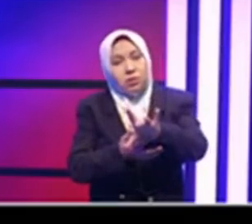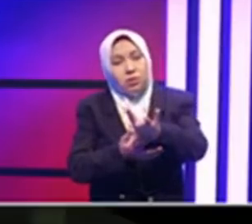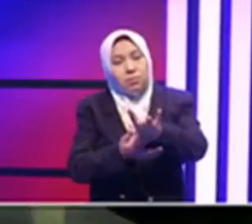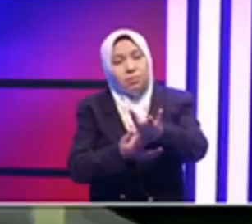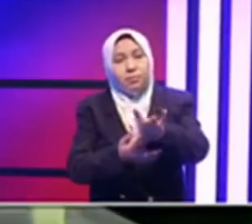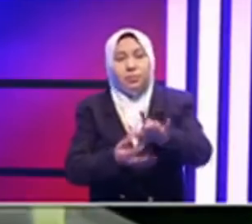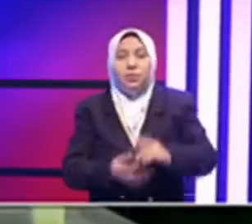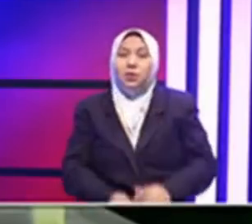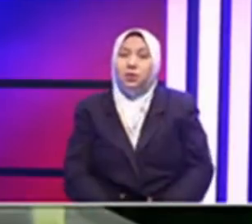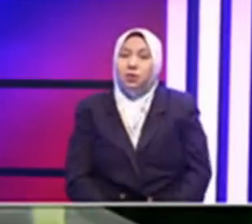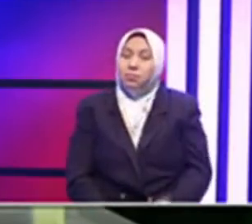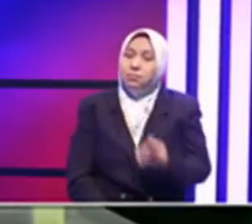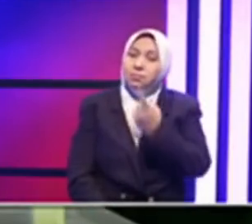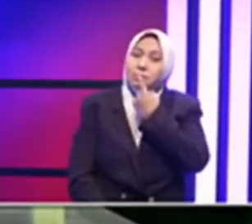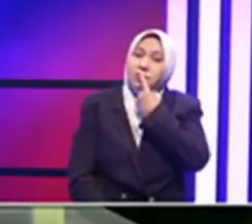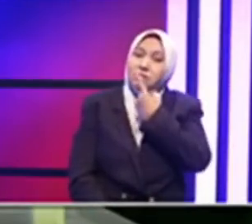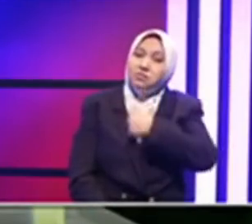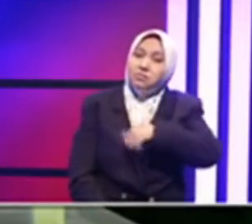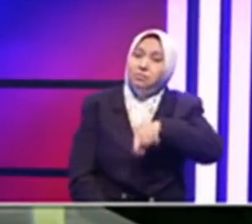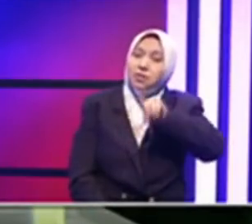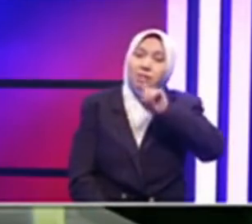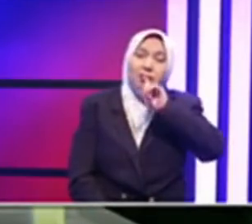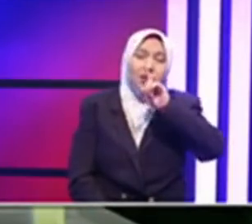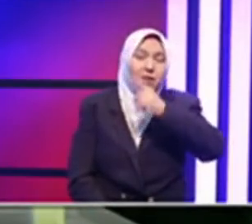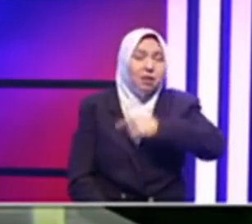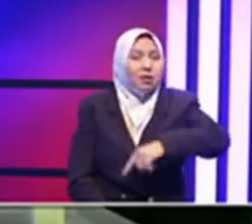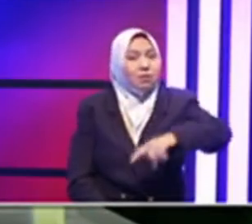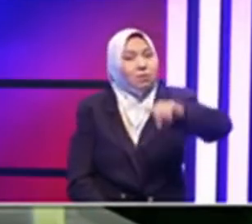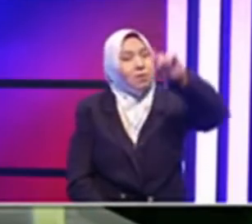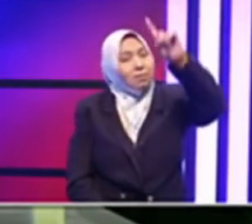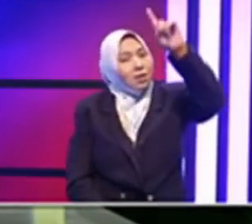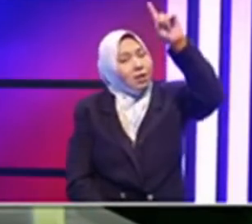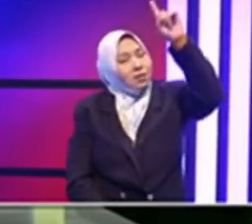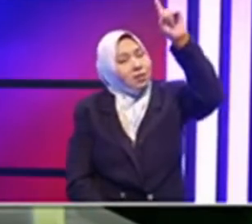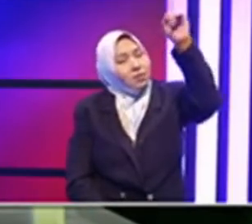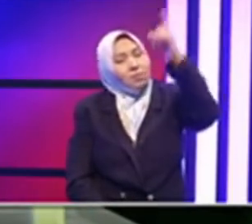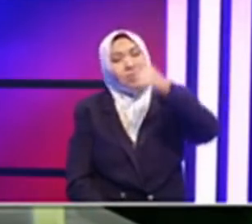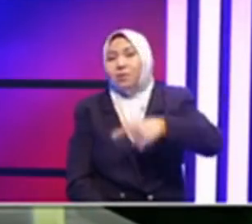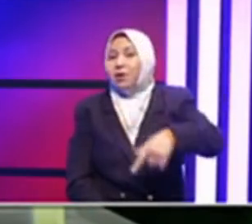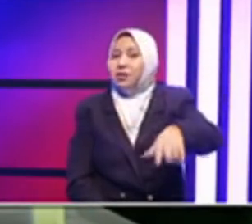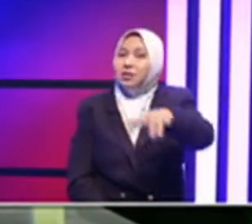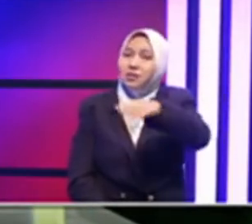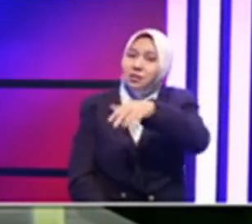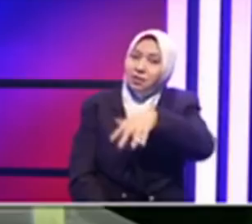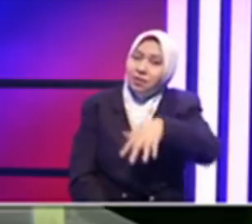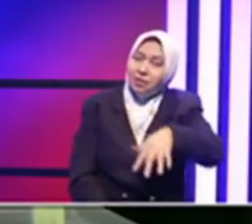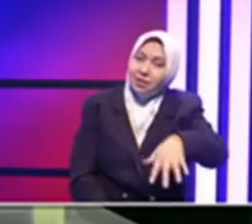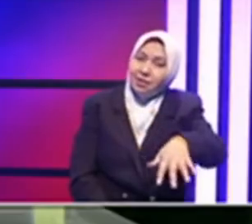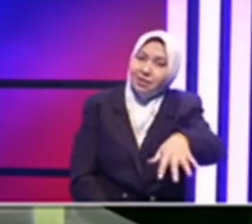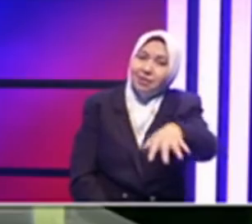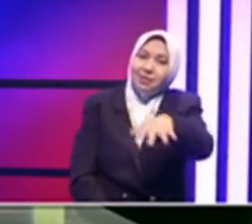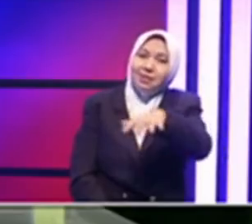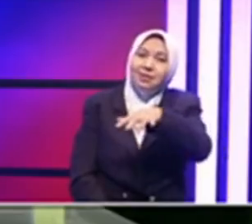الرجيم بسم الله الرحمن